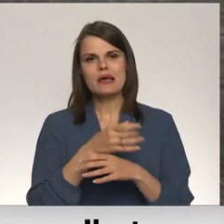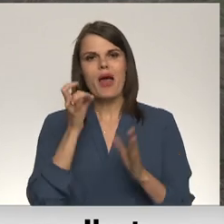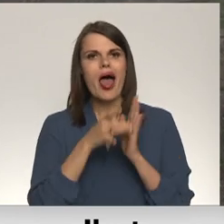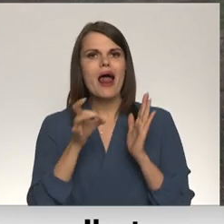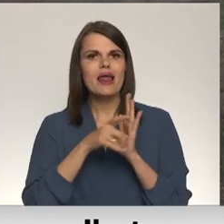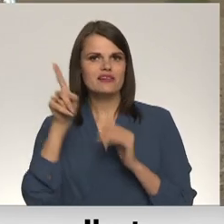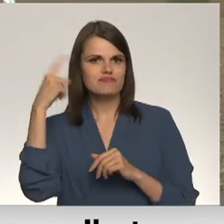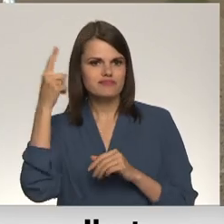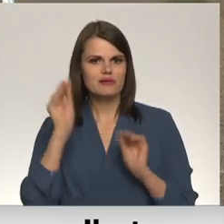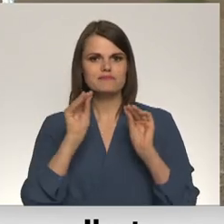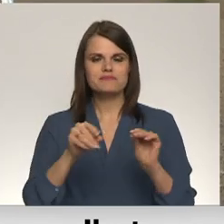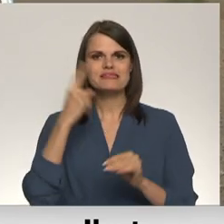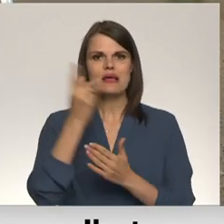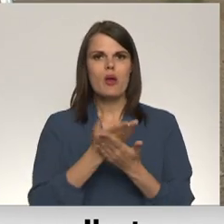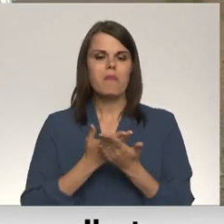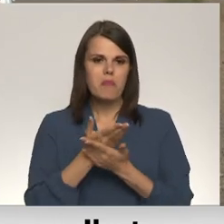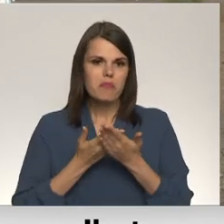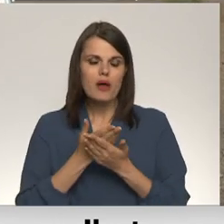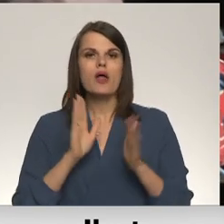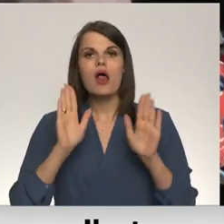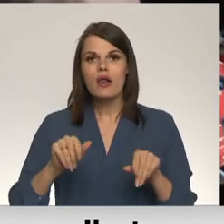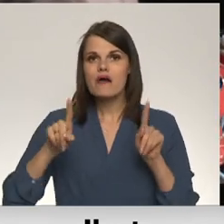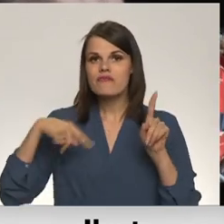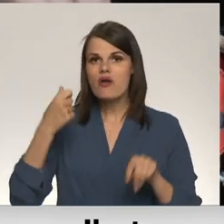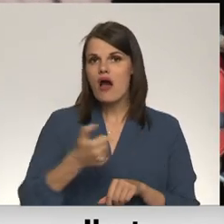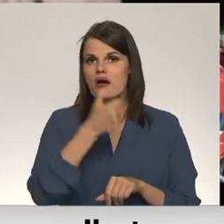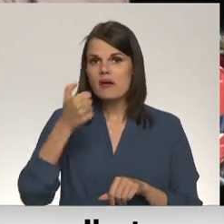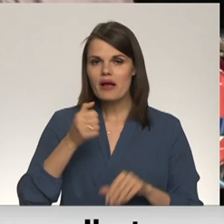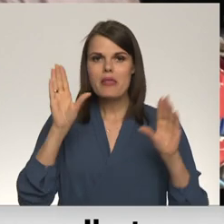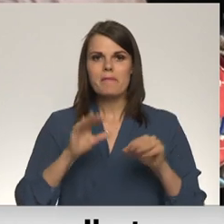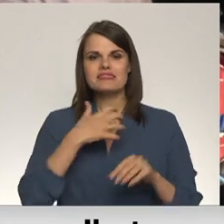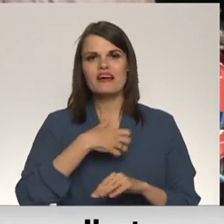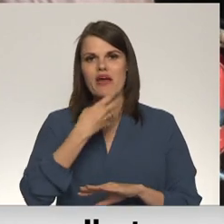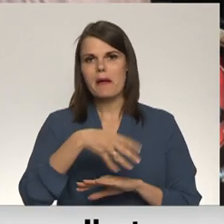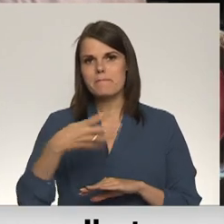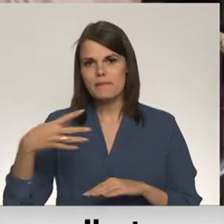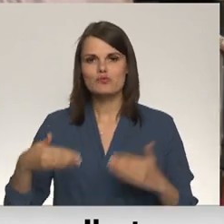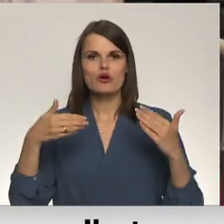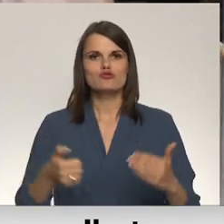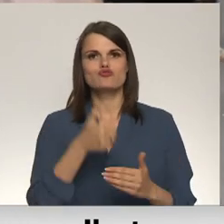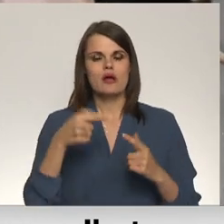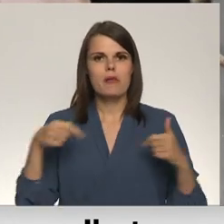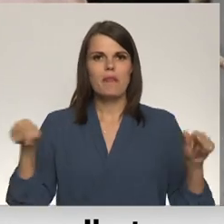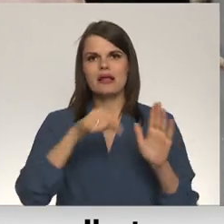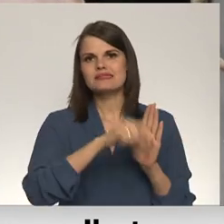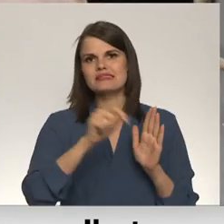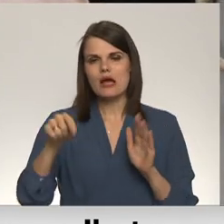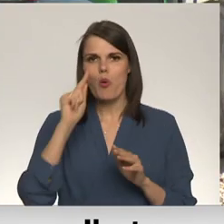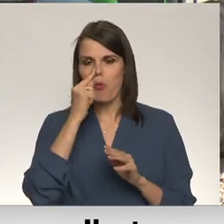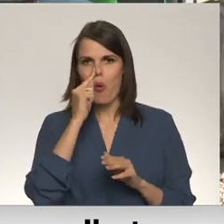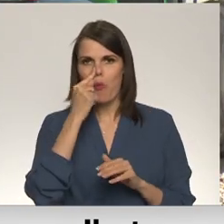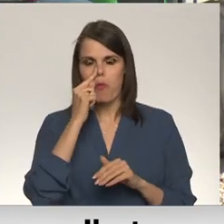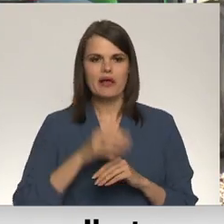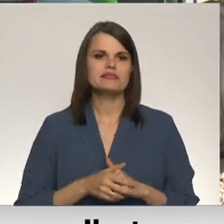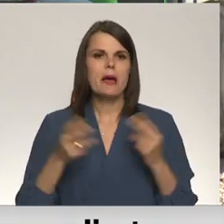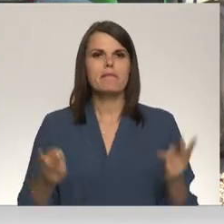elektrības izmaksas uzstādīt saules paneļi, bet lai nākamgad mazāk vajadzētu minerālu mēslu, šogad palielu platību apsēt ar pupām.